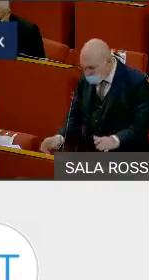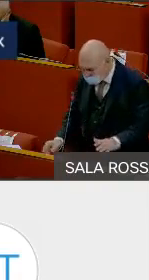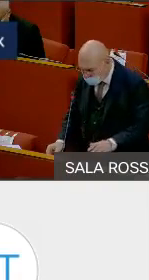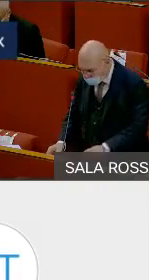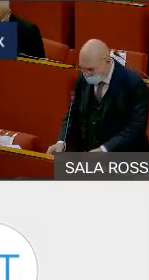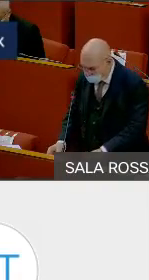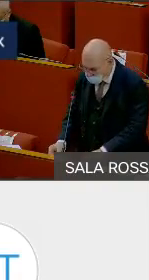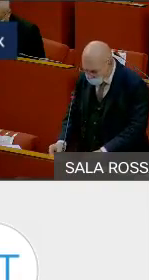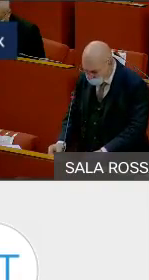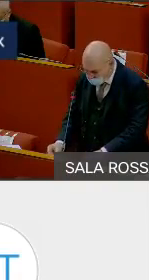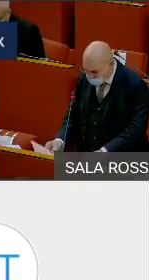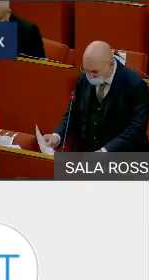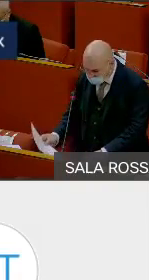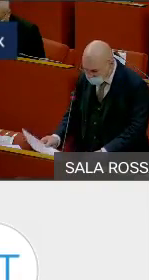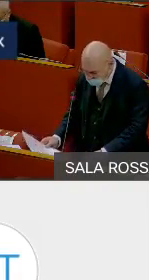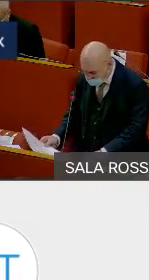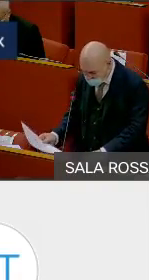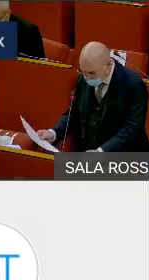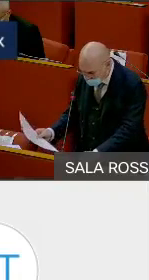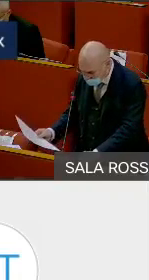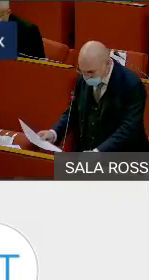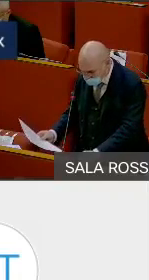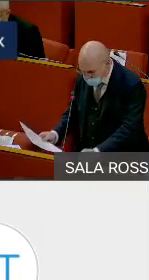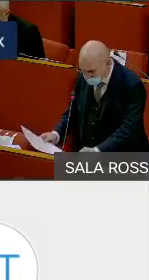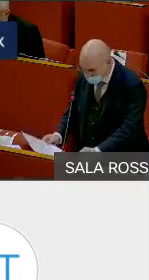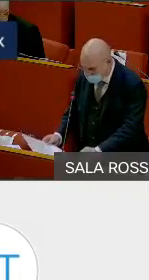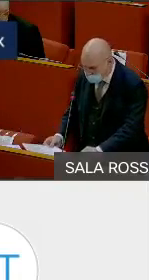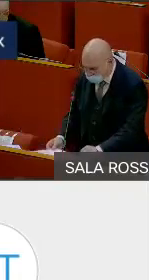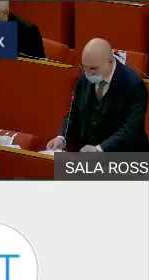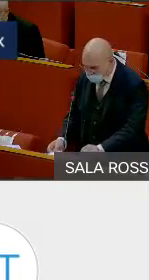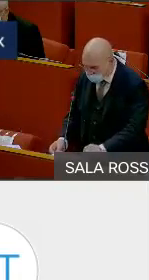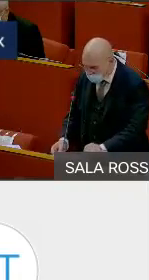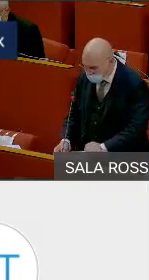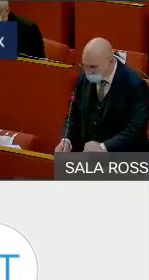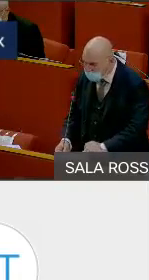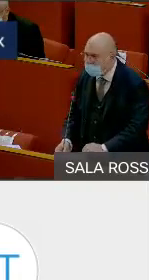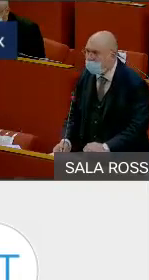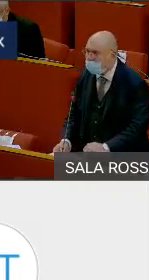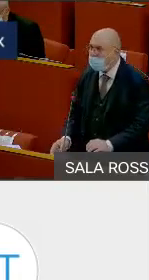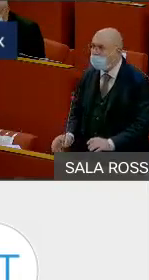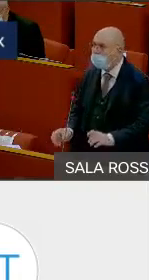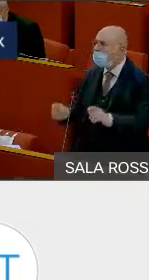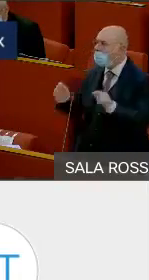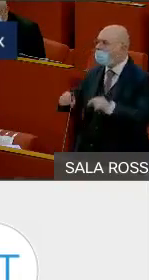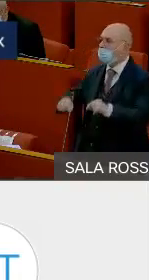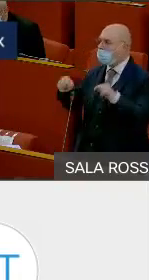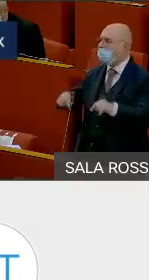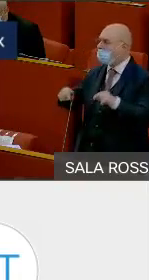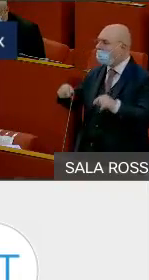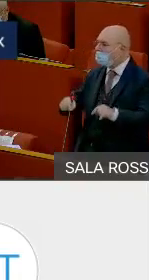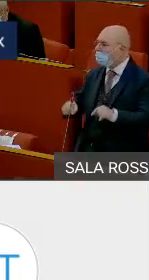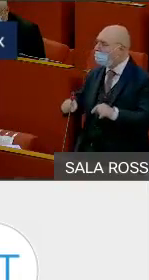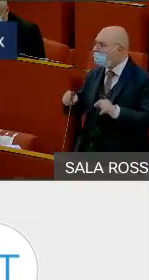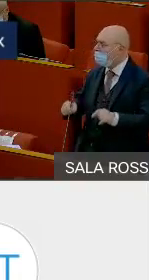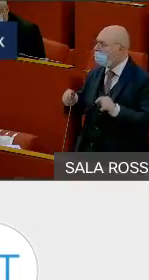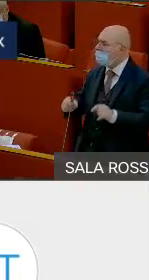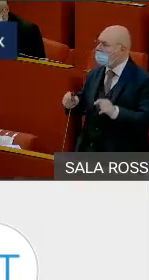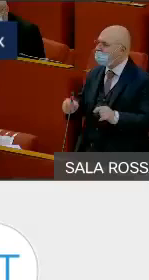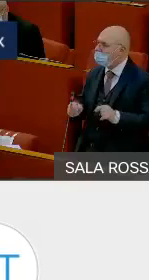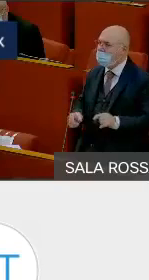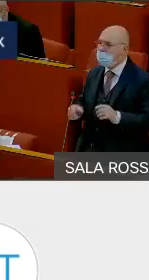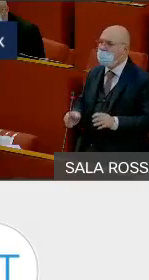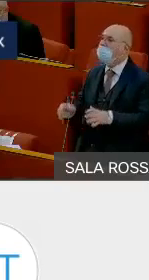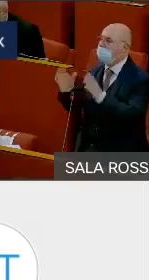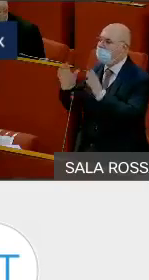spunti tutti quei riferimenti e portano a dire che questo tipo di delibera non è una norma